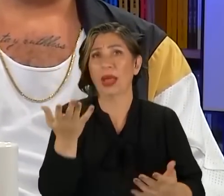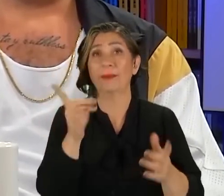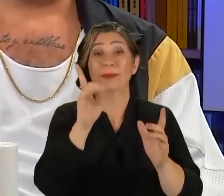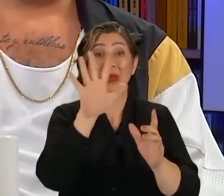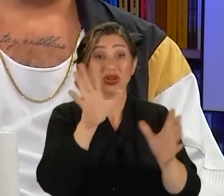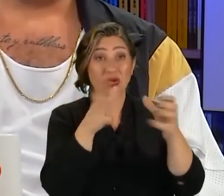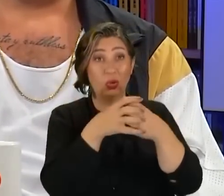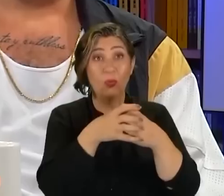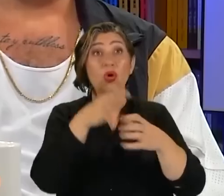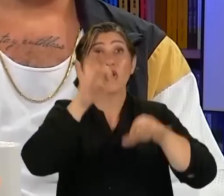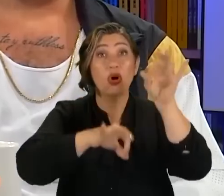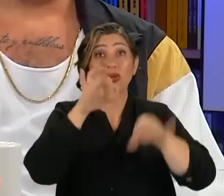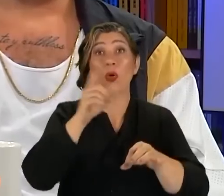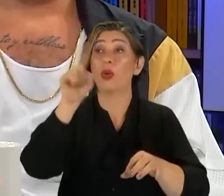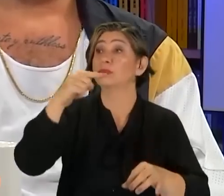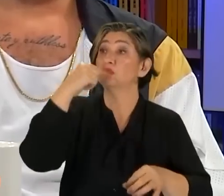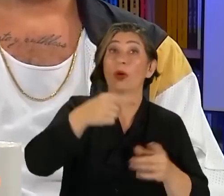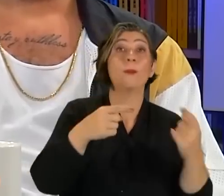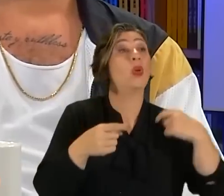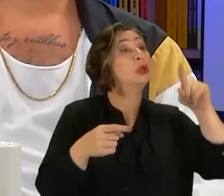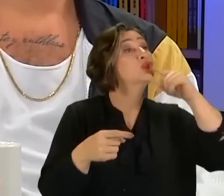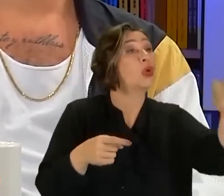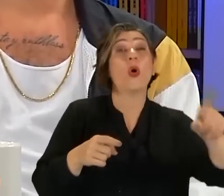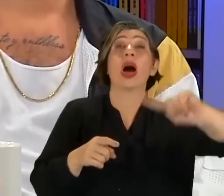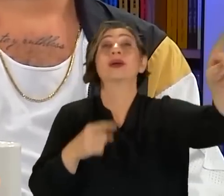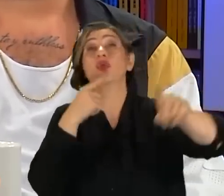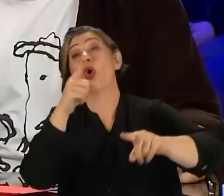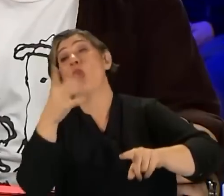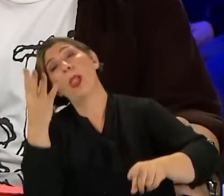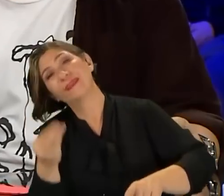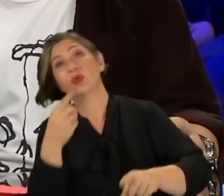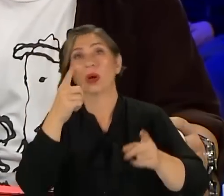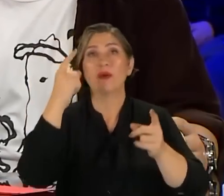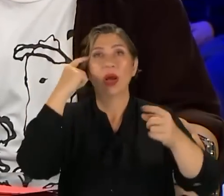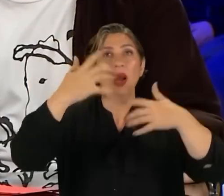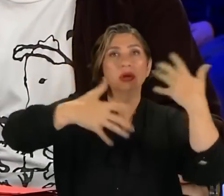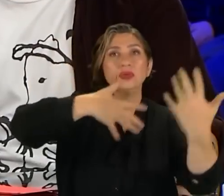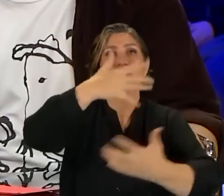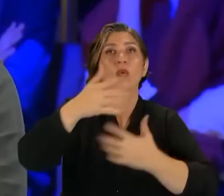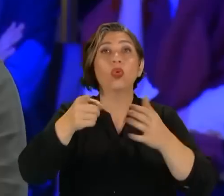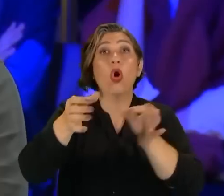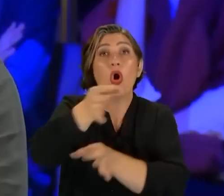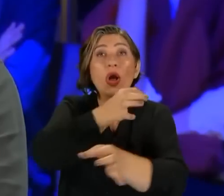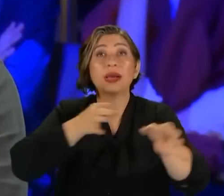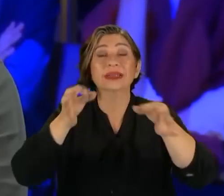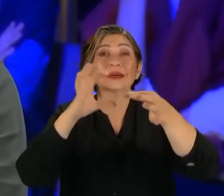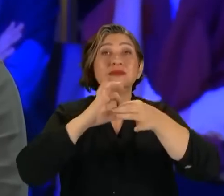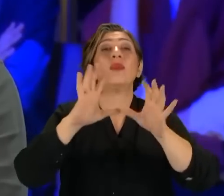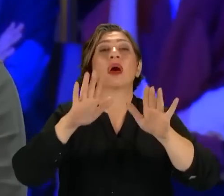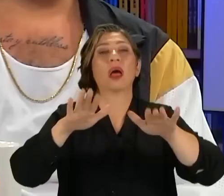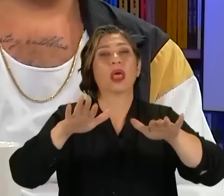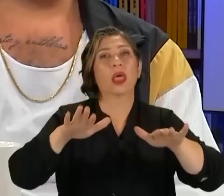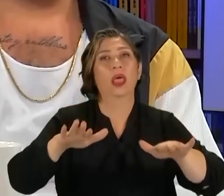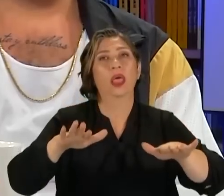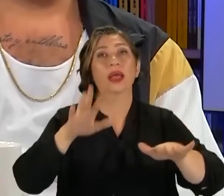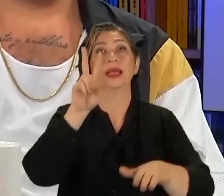Ama 5 kişi olunca biri bir şey diyor, ben ona söylüyorum, o hayır diyor, o olabilir diyor, bir şey diyor. Sonra o böyle arafta kalabiliyor.